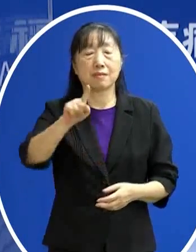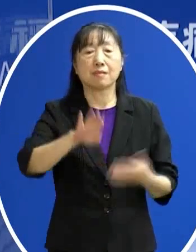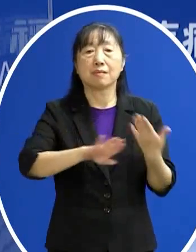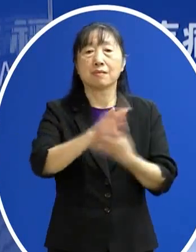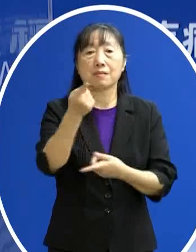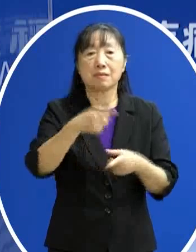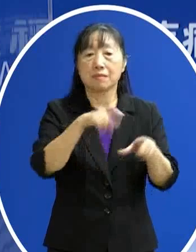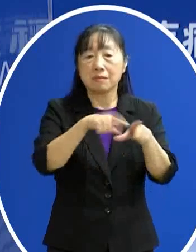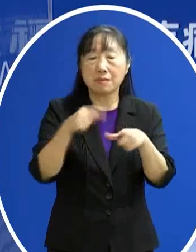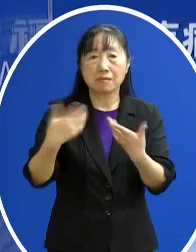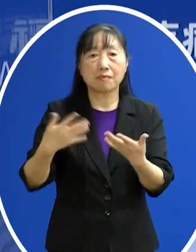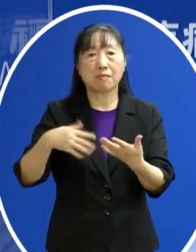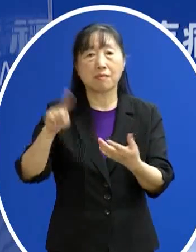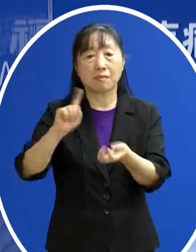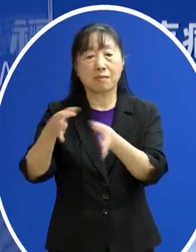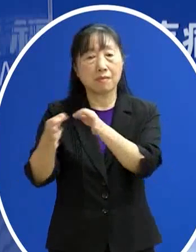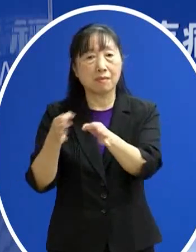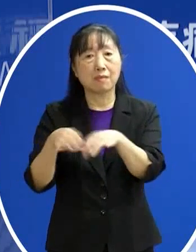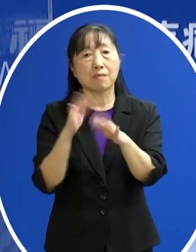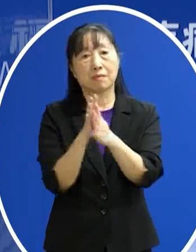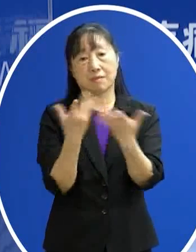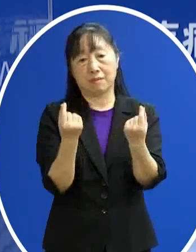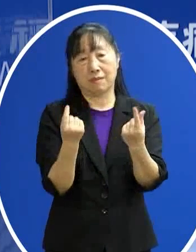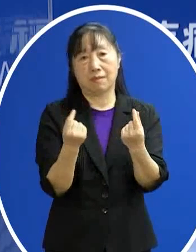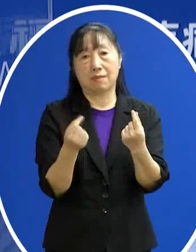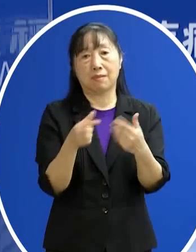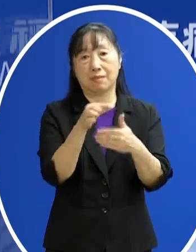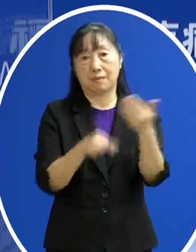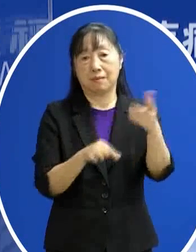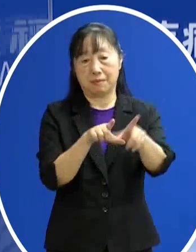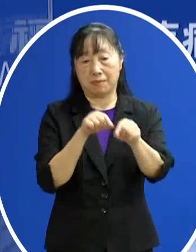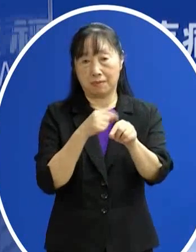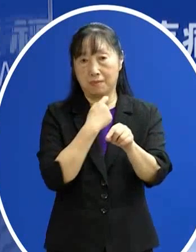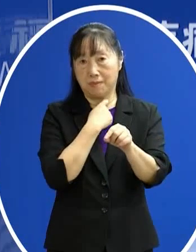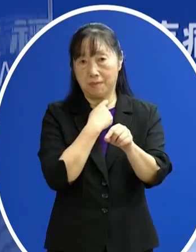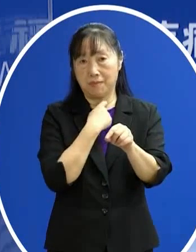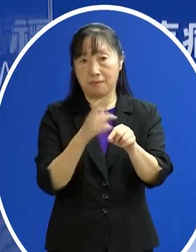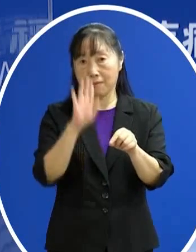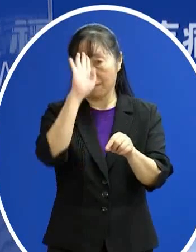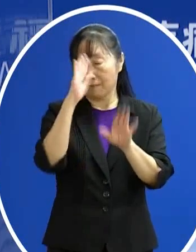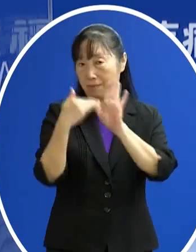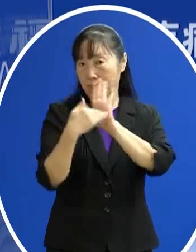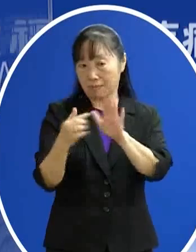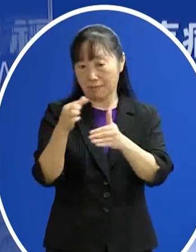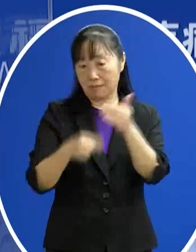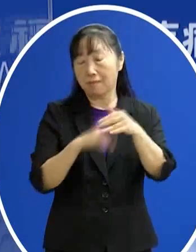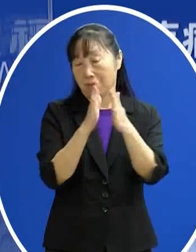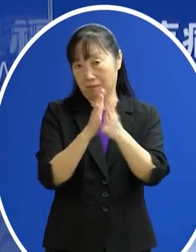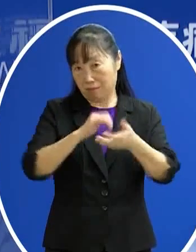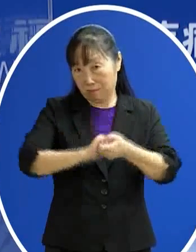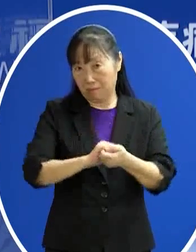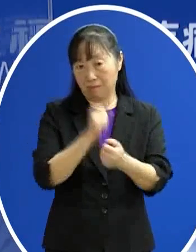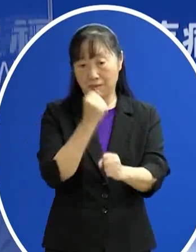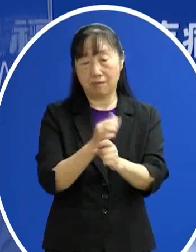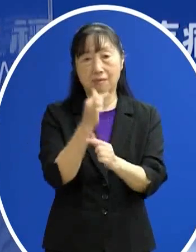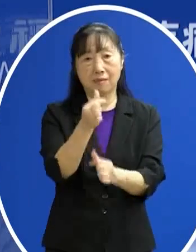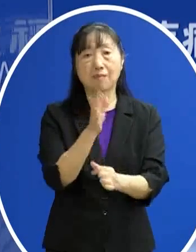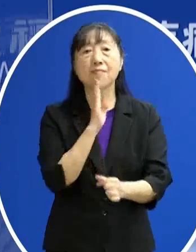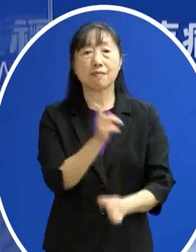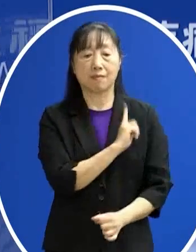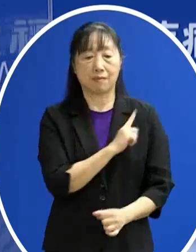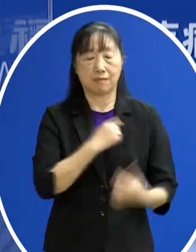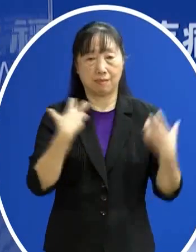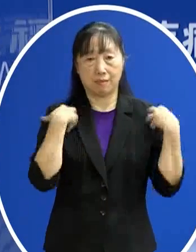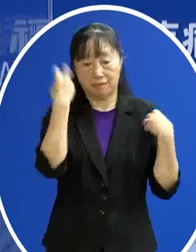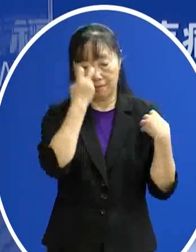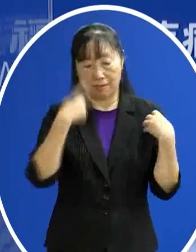所或洽公的机关里面，一定要遵守哈该单位的一个哈防疫的措施哈。那自我健康侦测